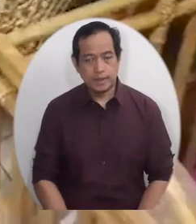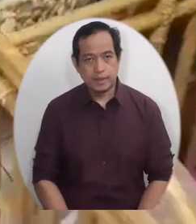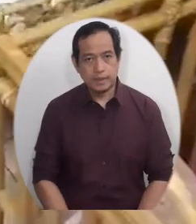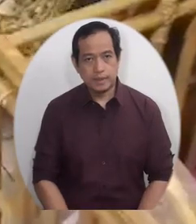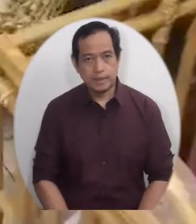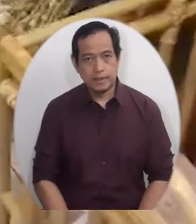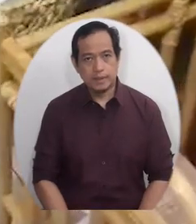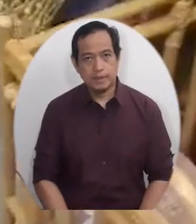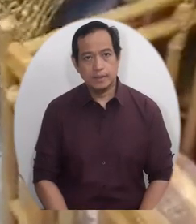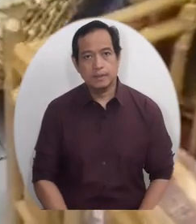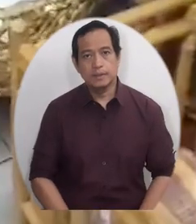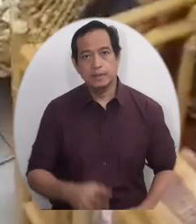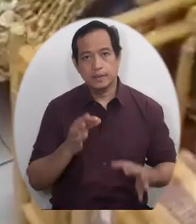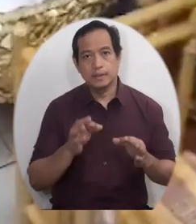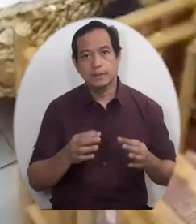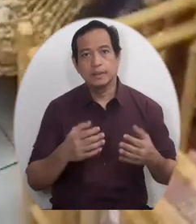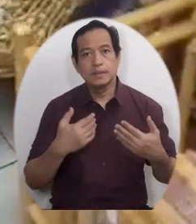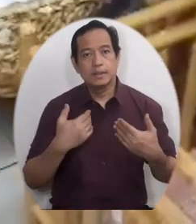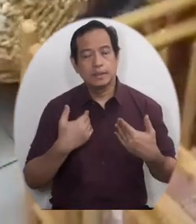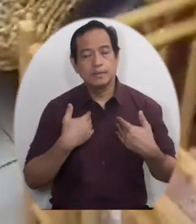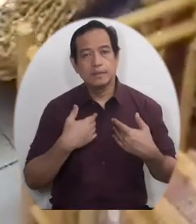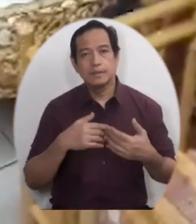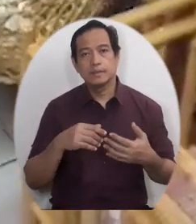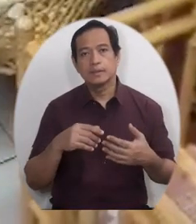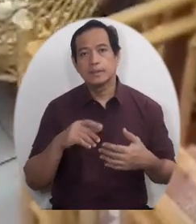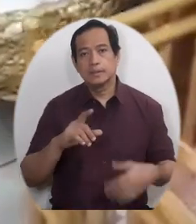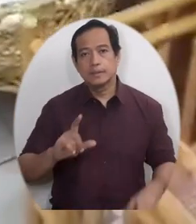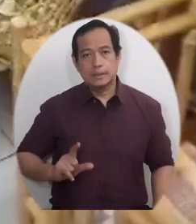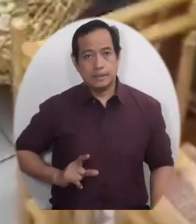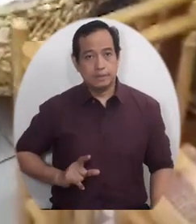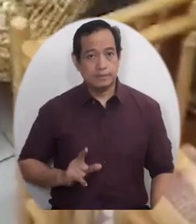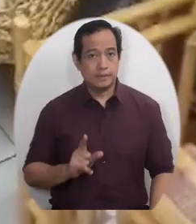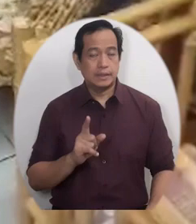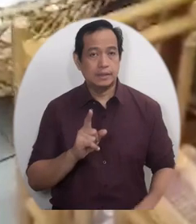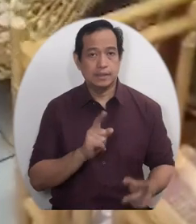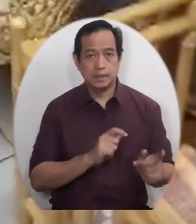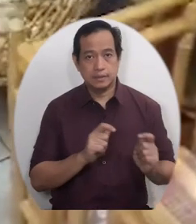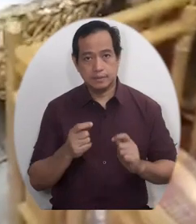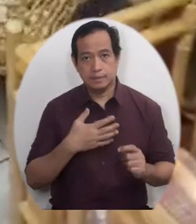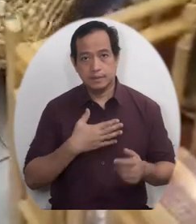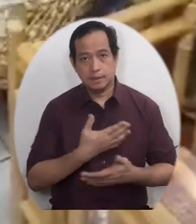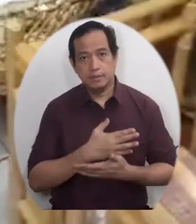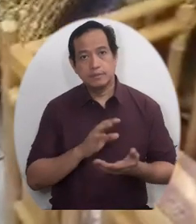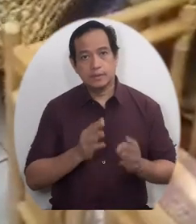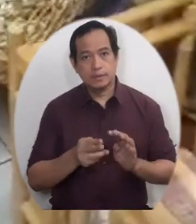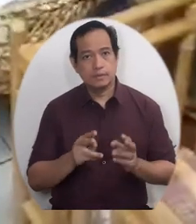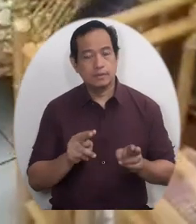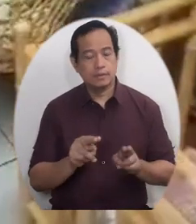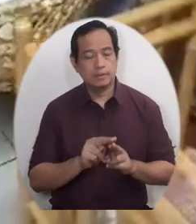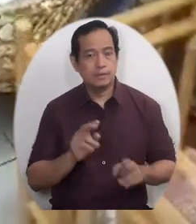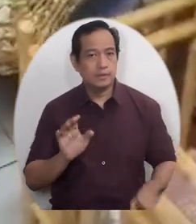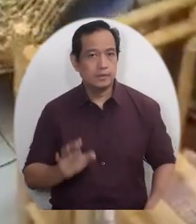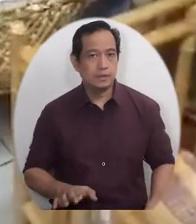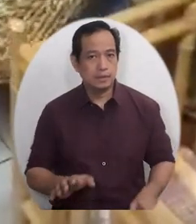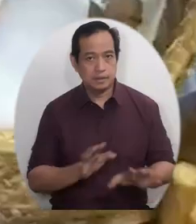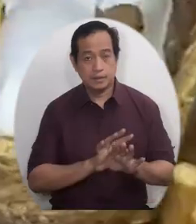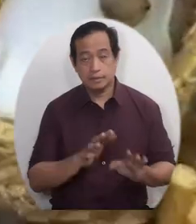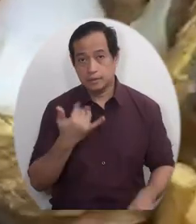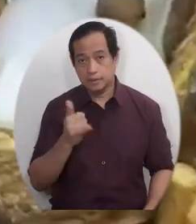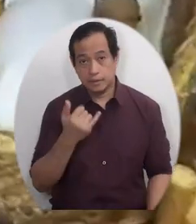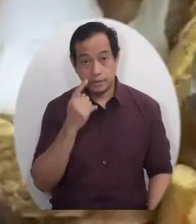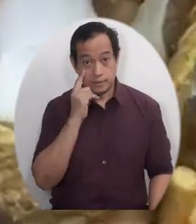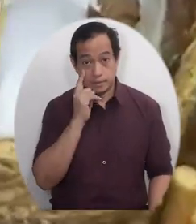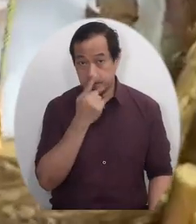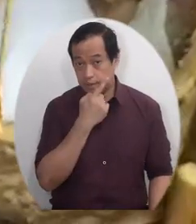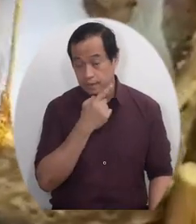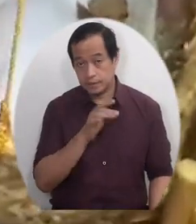pag makapag-liver transplant na po yung baby ko, magiging normal na po siyang bata. Hindi na po dilaw yung mata niya, hindi